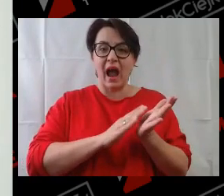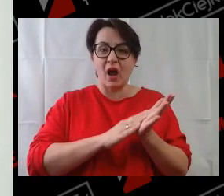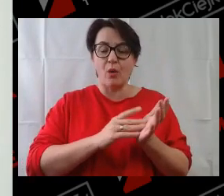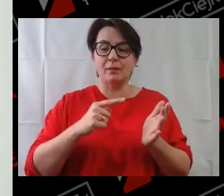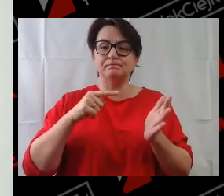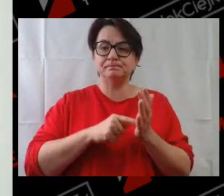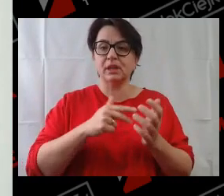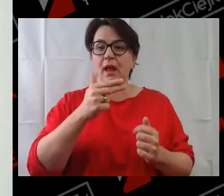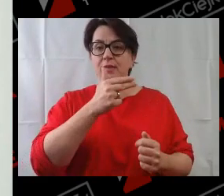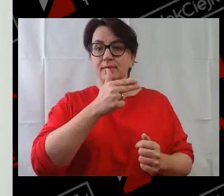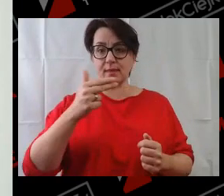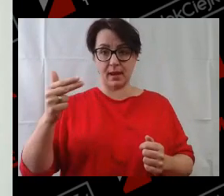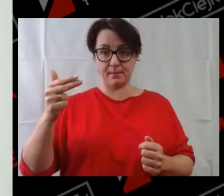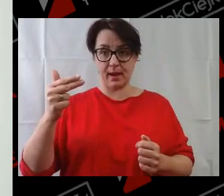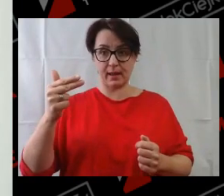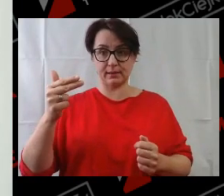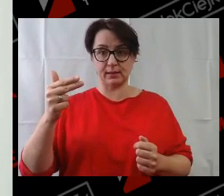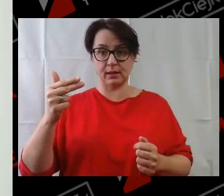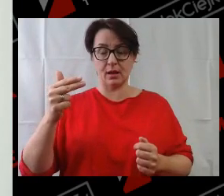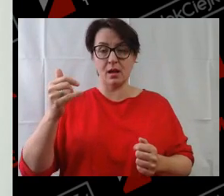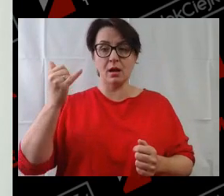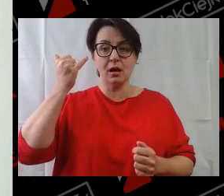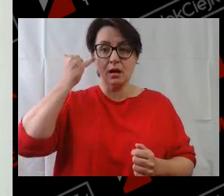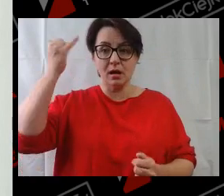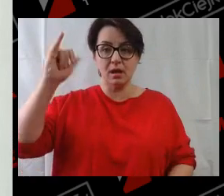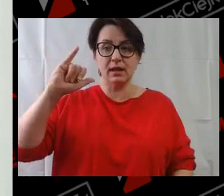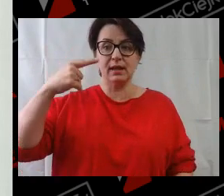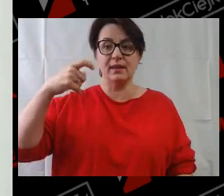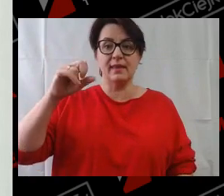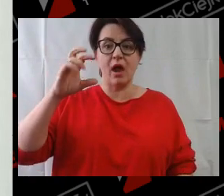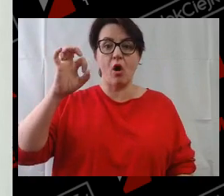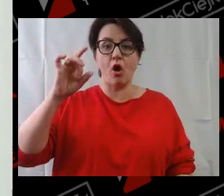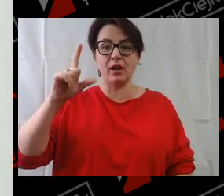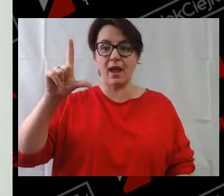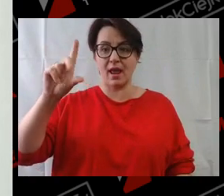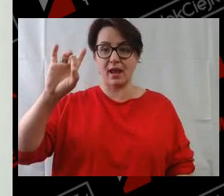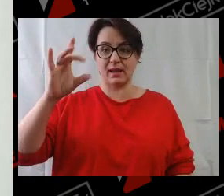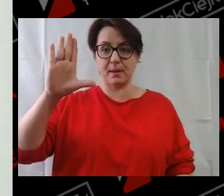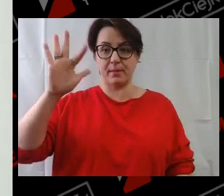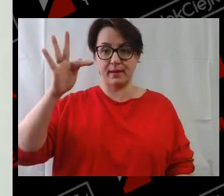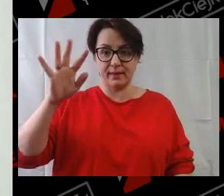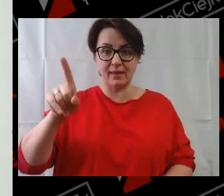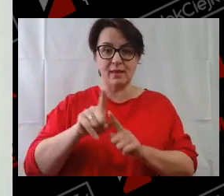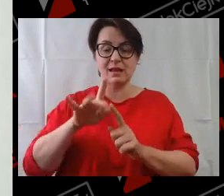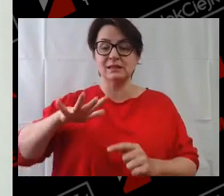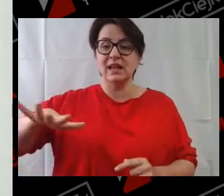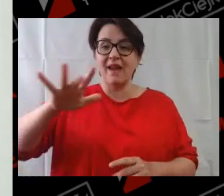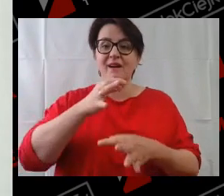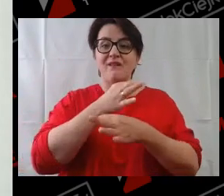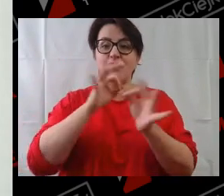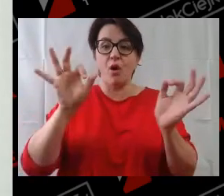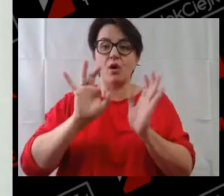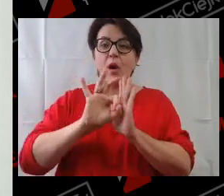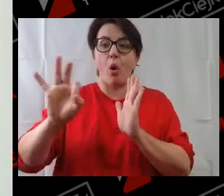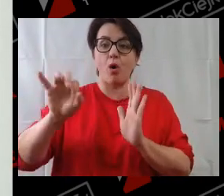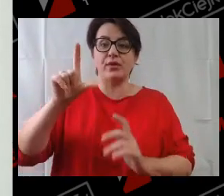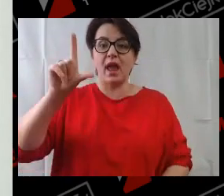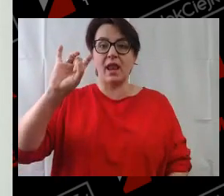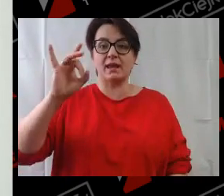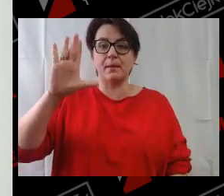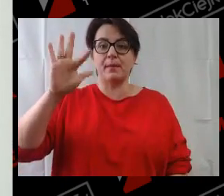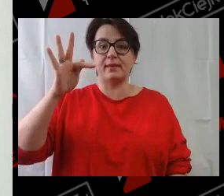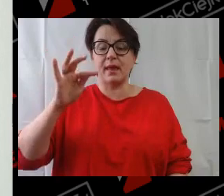dotyczące ideologii lgbt i stref wolnych od GMO lgbt bo takie strefy nie